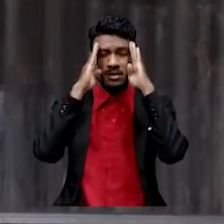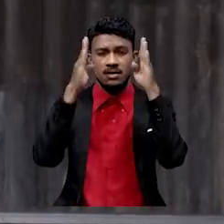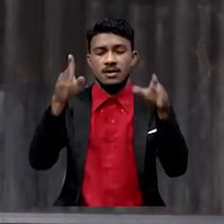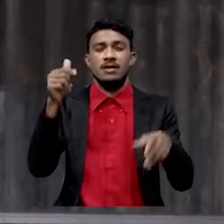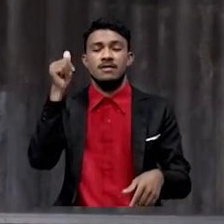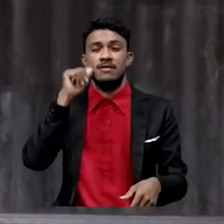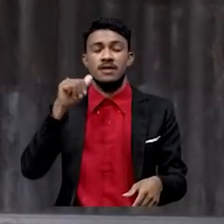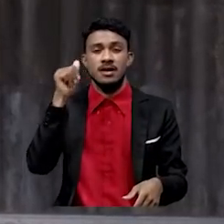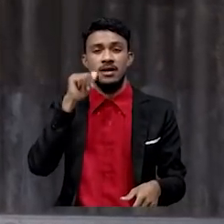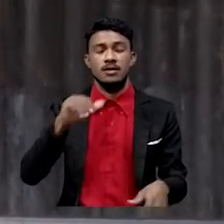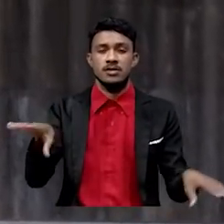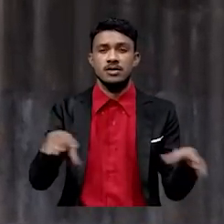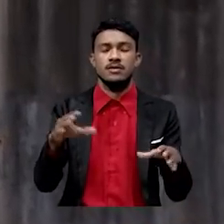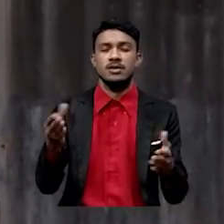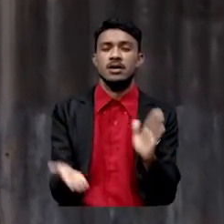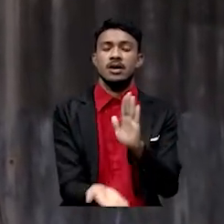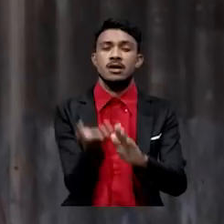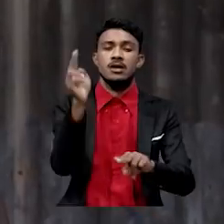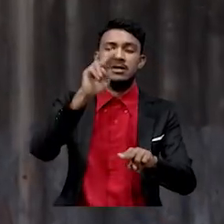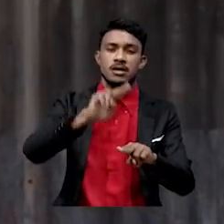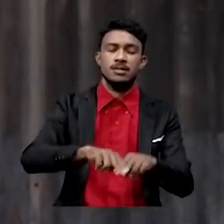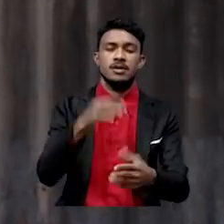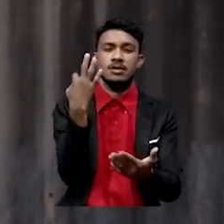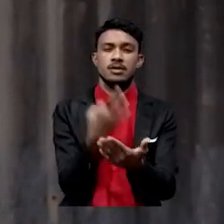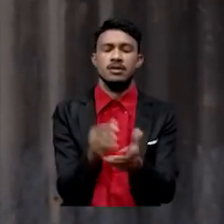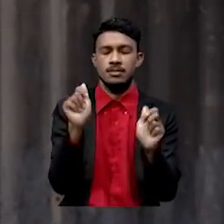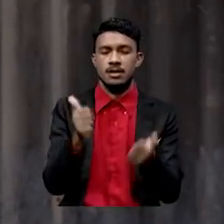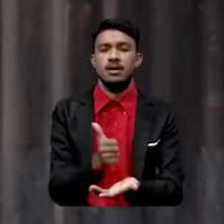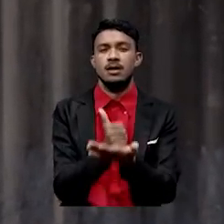hasan ni tiga minit salari ni pak. Pada ami susu tiada ami malara.